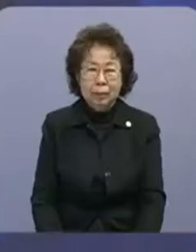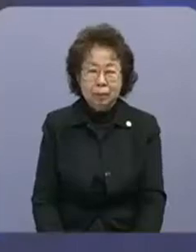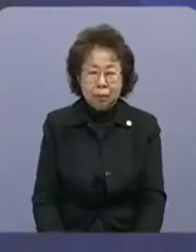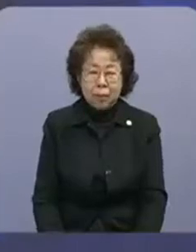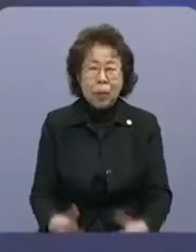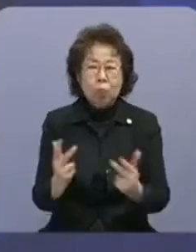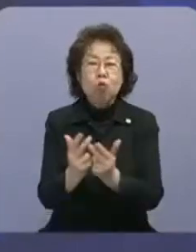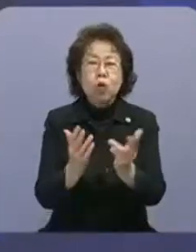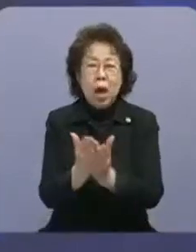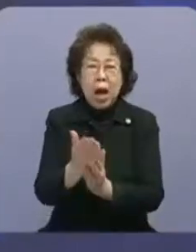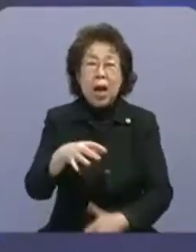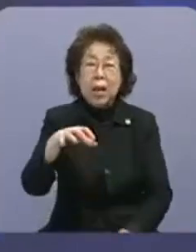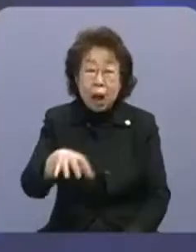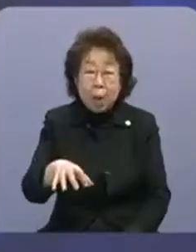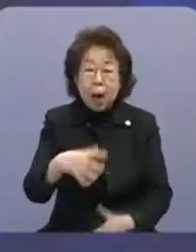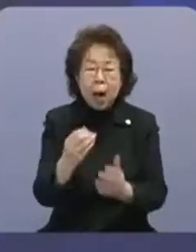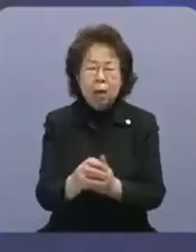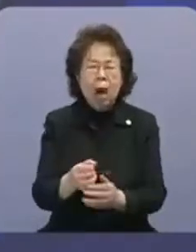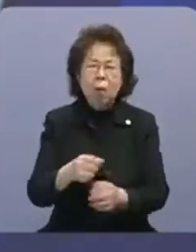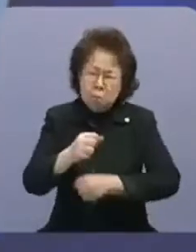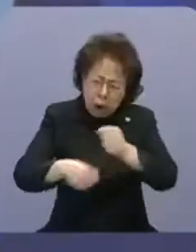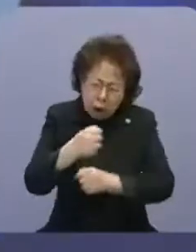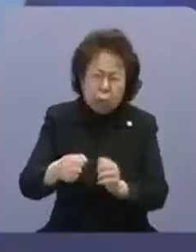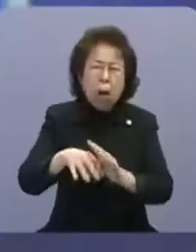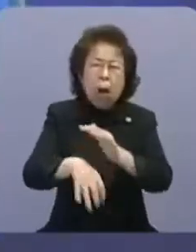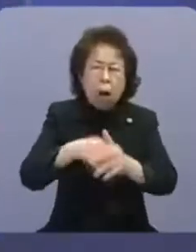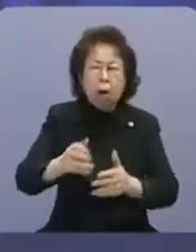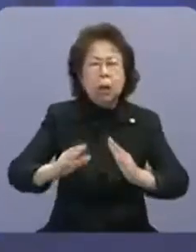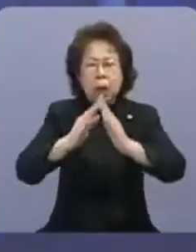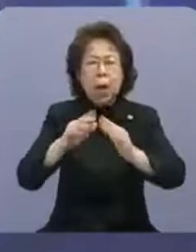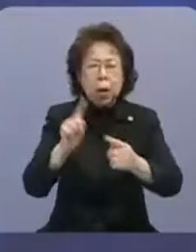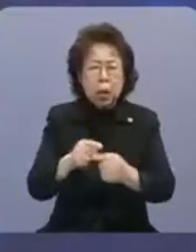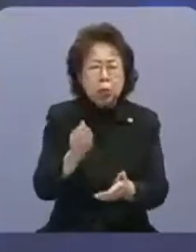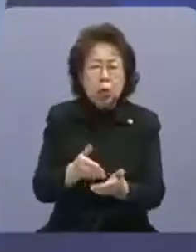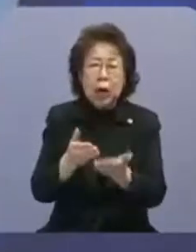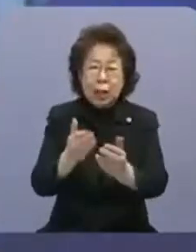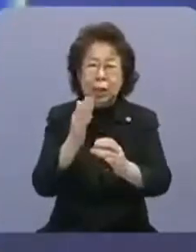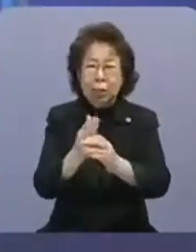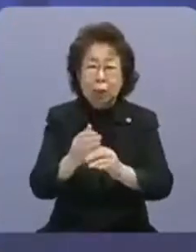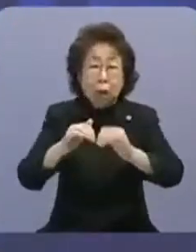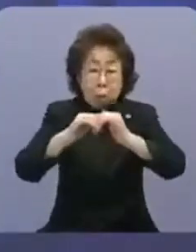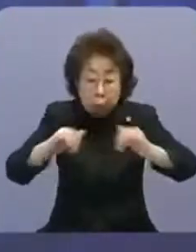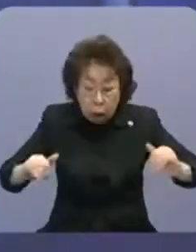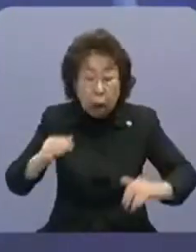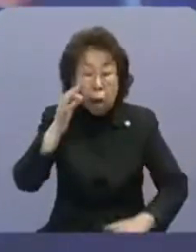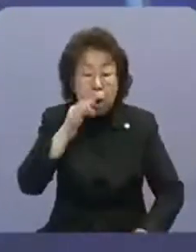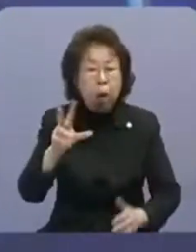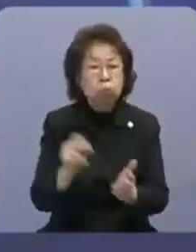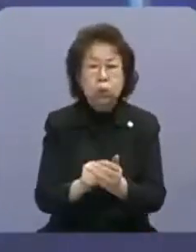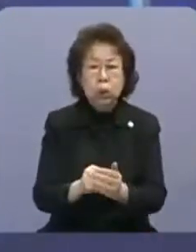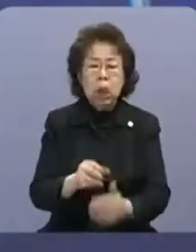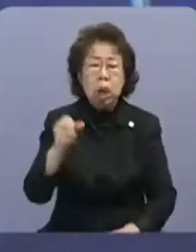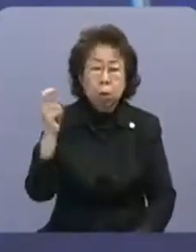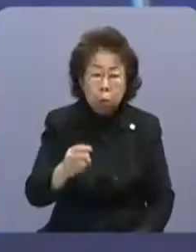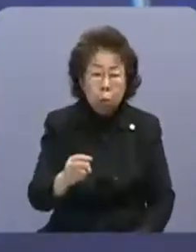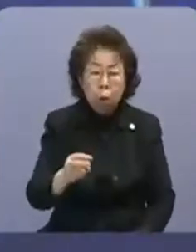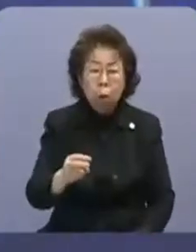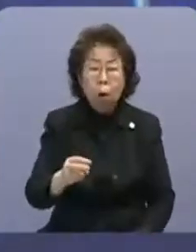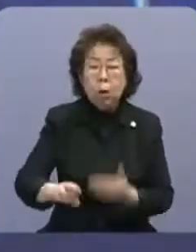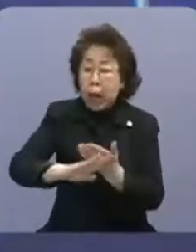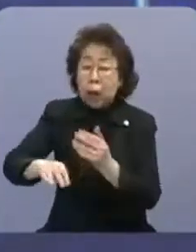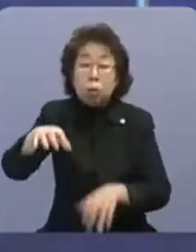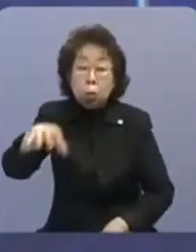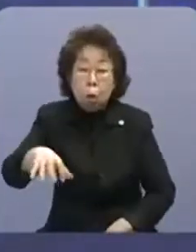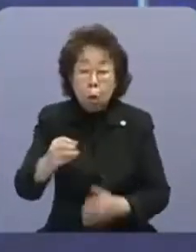북한 3 개발사업을 둘러선 죽어 난개발 논란 면서 보도하고 있습니다 더 들여다봤더니 문제는 랜드마크 건물 만이 아니었습니다